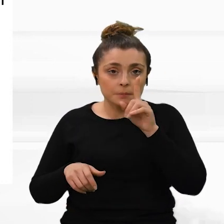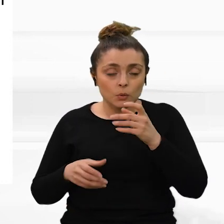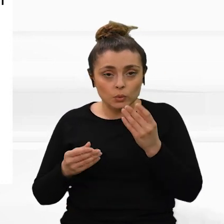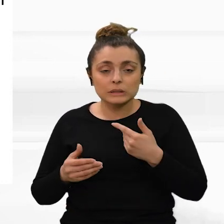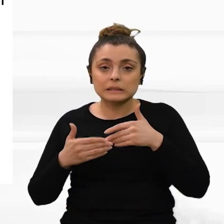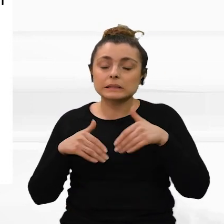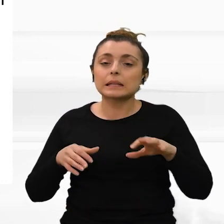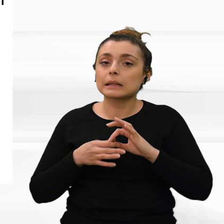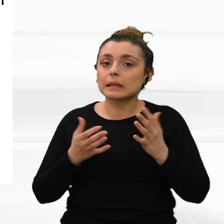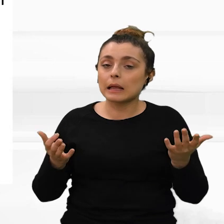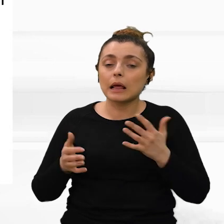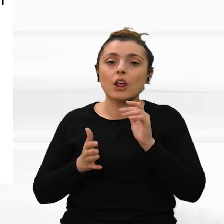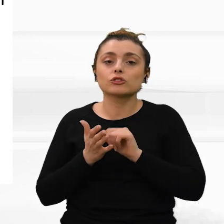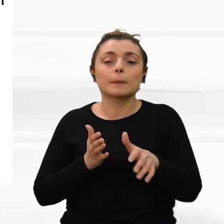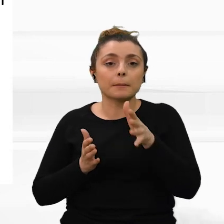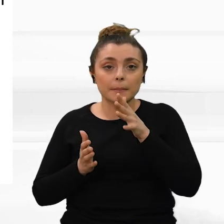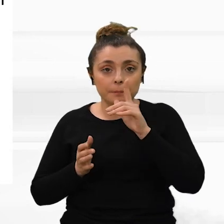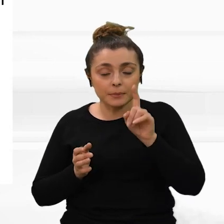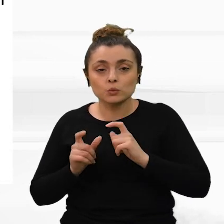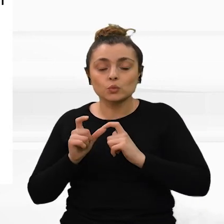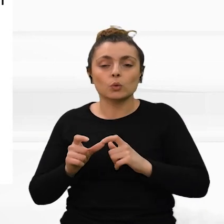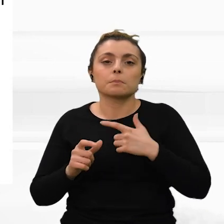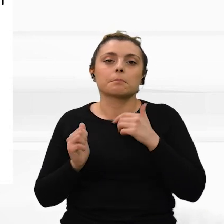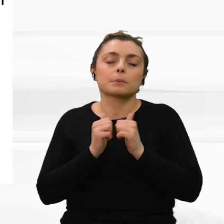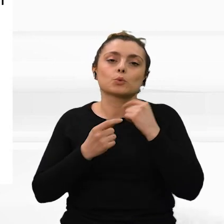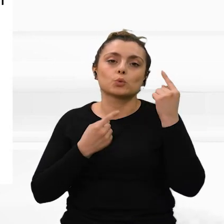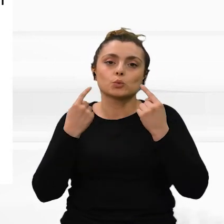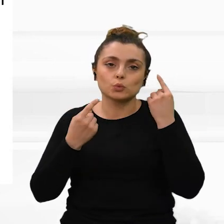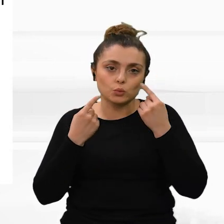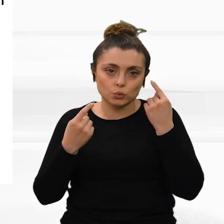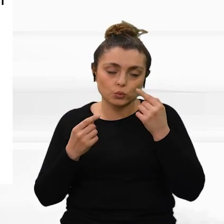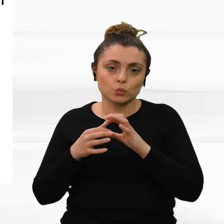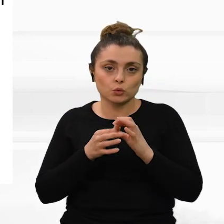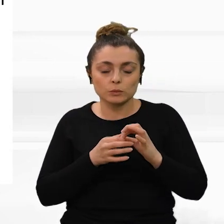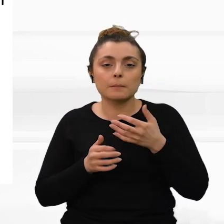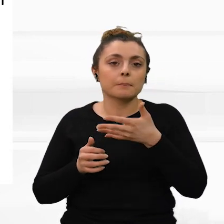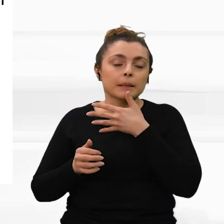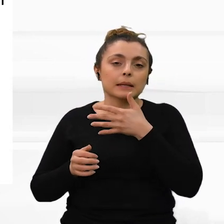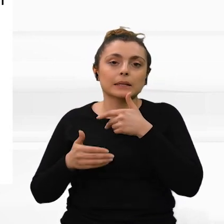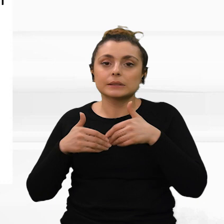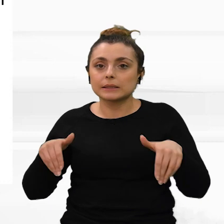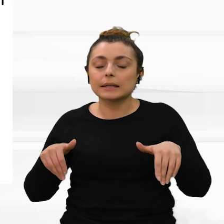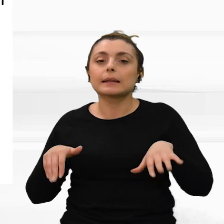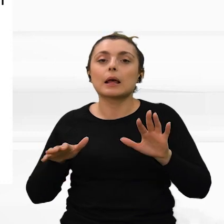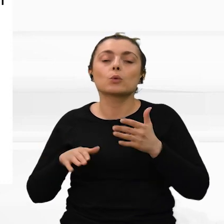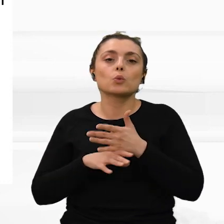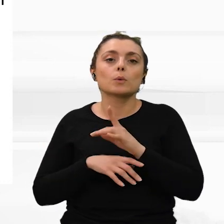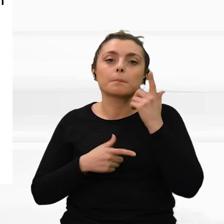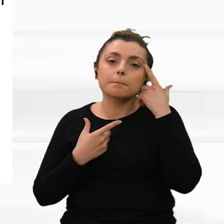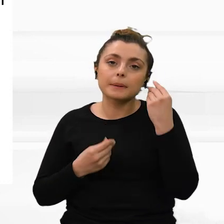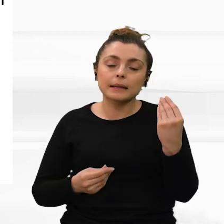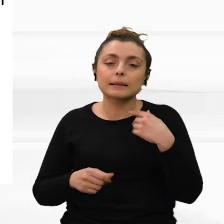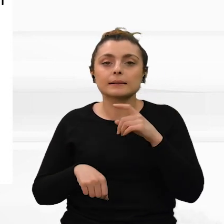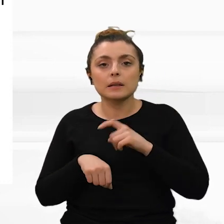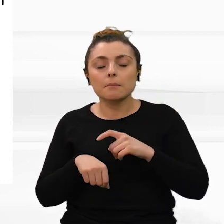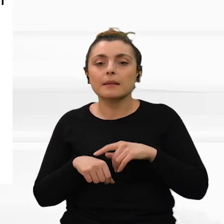bilinebilir olanın sınırı nedir her şeyi bilebilir miyiz soruları ile birlikte düşünülür parça ilginin sınırı değil doğru